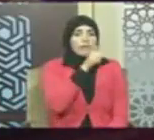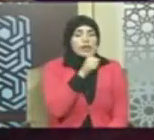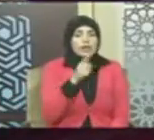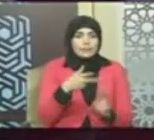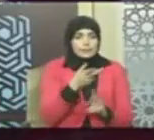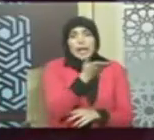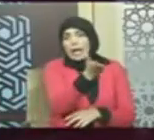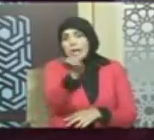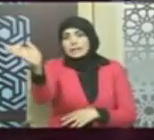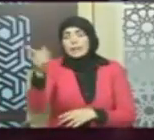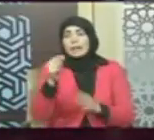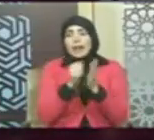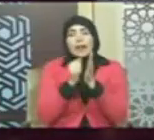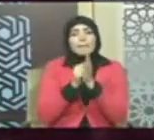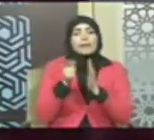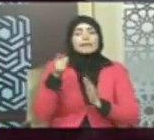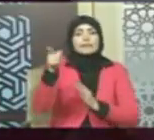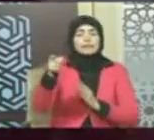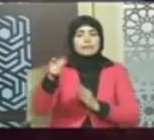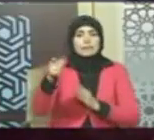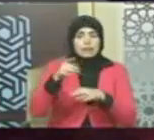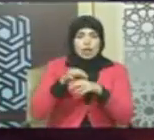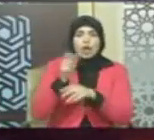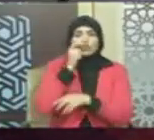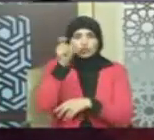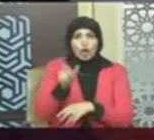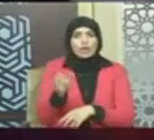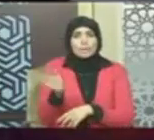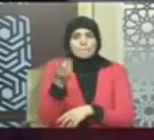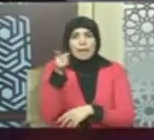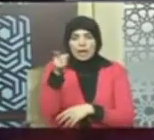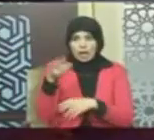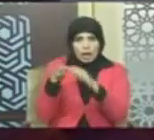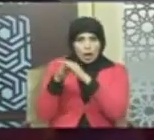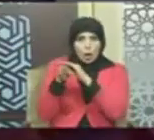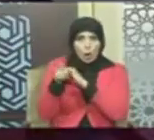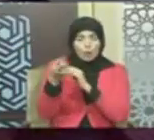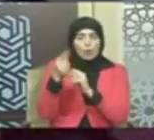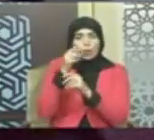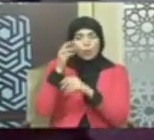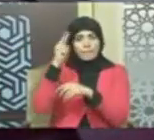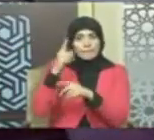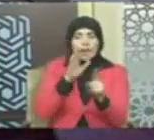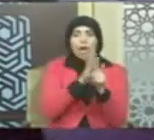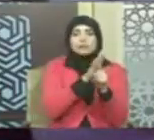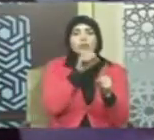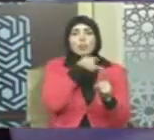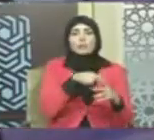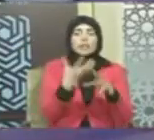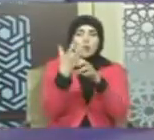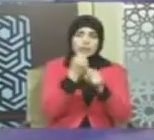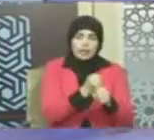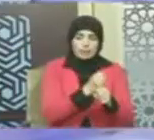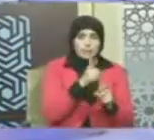اذهب إلى بيت فلان من الأنصار فقل لهم: رسول الله يقرئكم